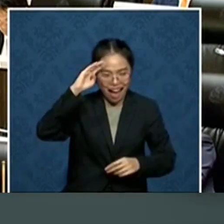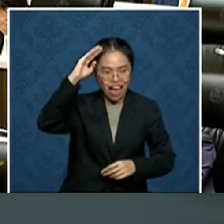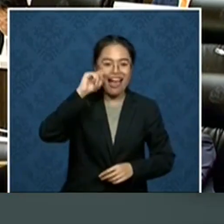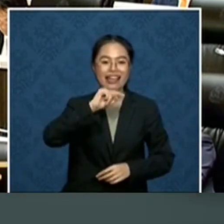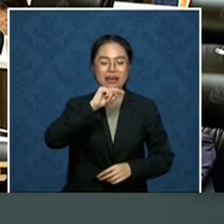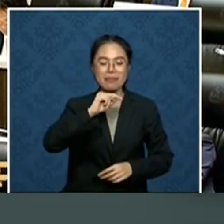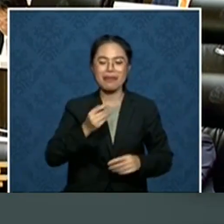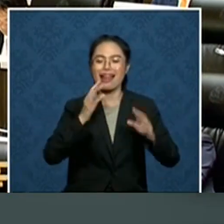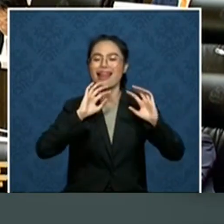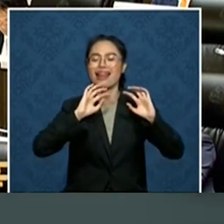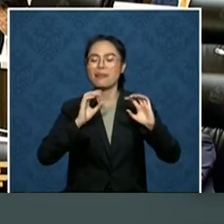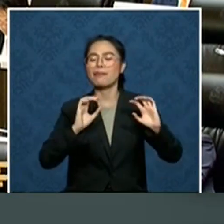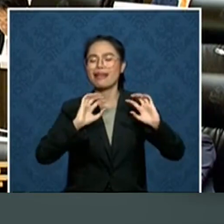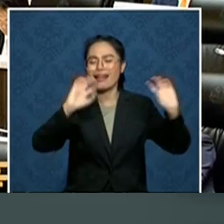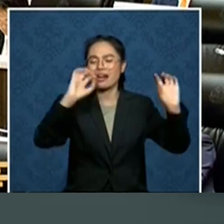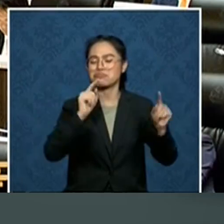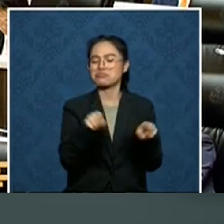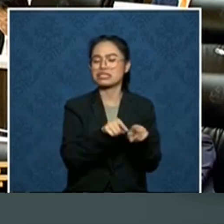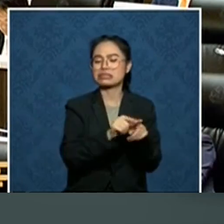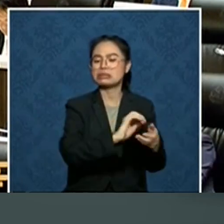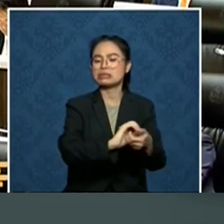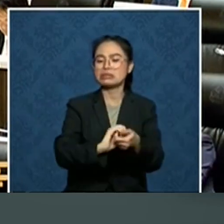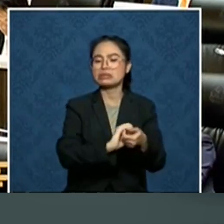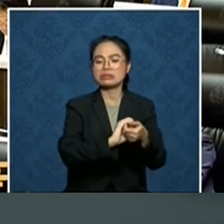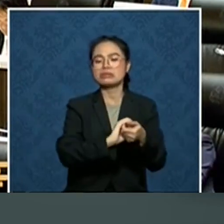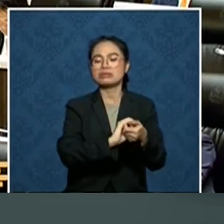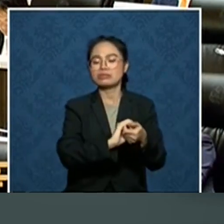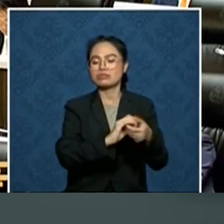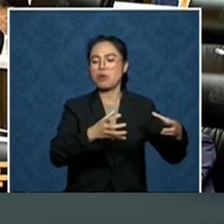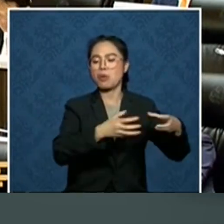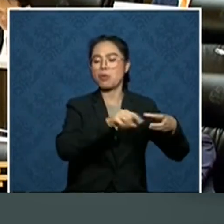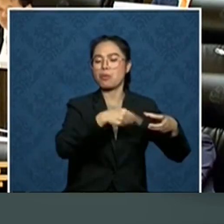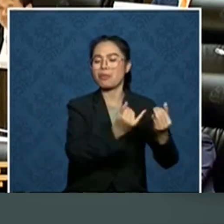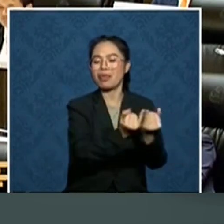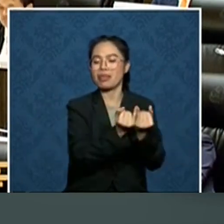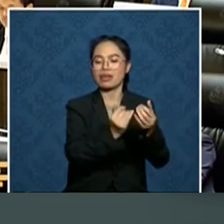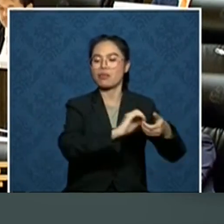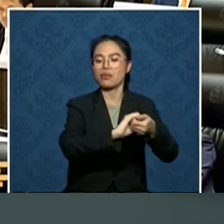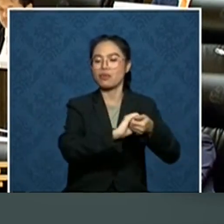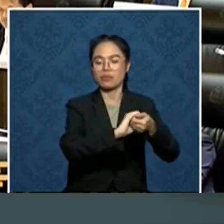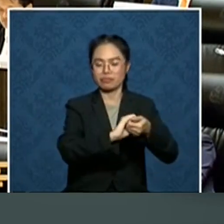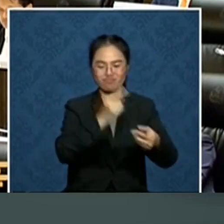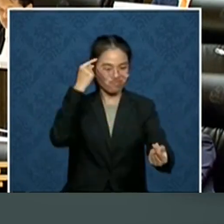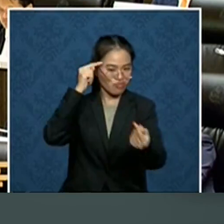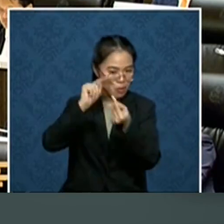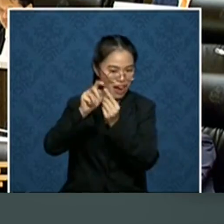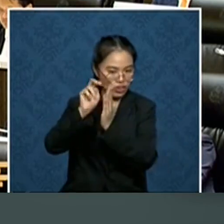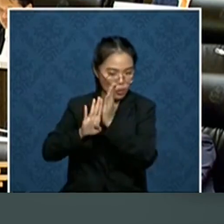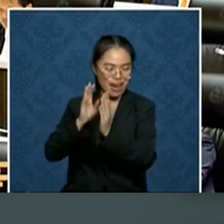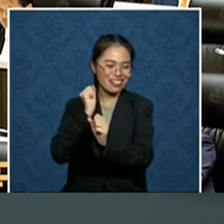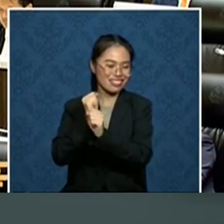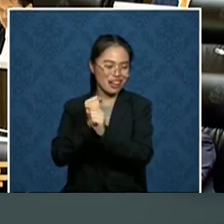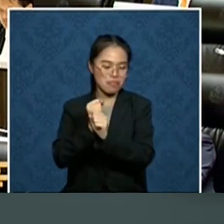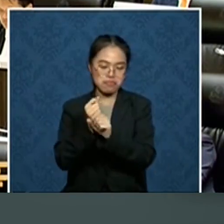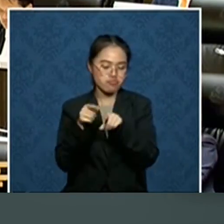การเฉพาะกิจที่ไม่ได้มีวาระเป้าหมายทางนโยบายที่จะขับเคลื่อน